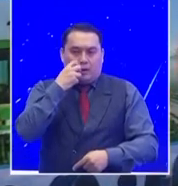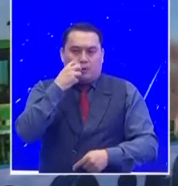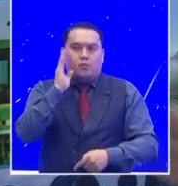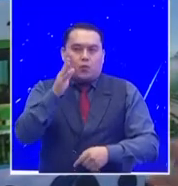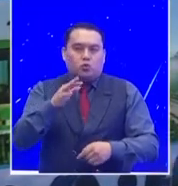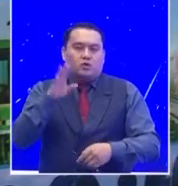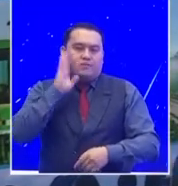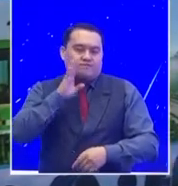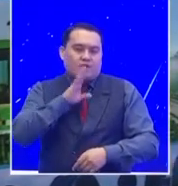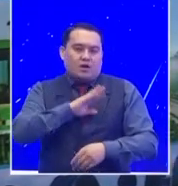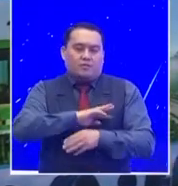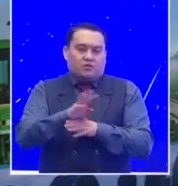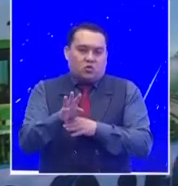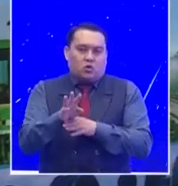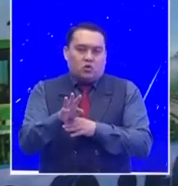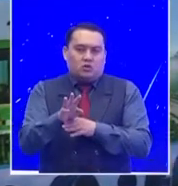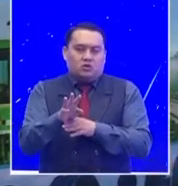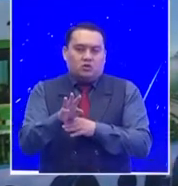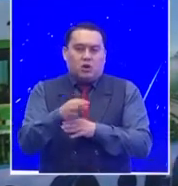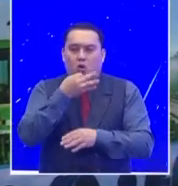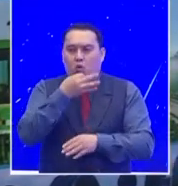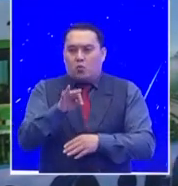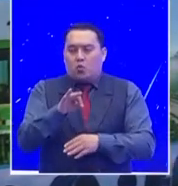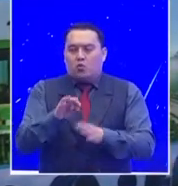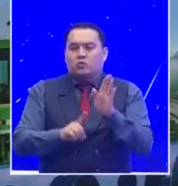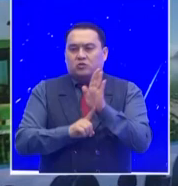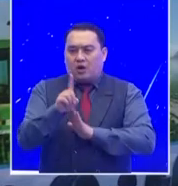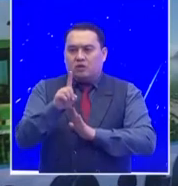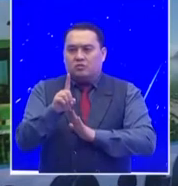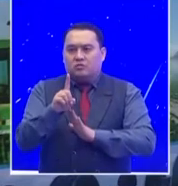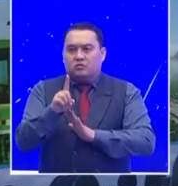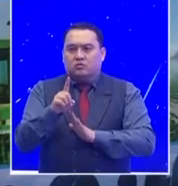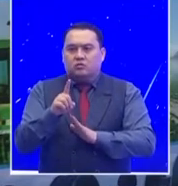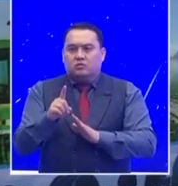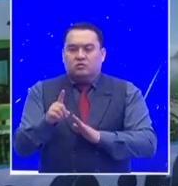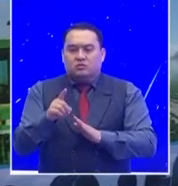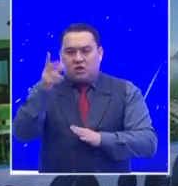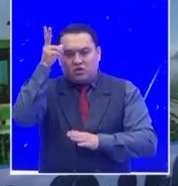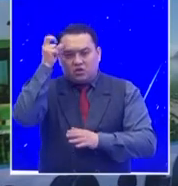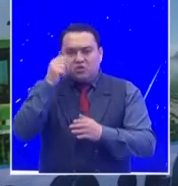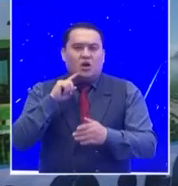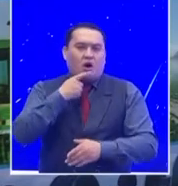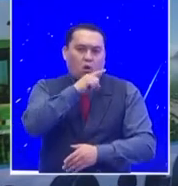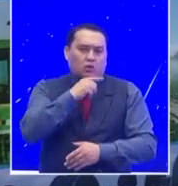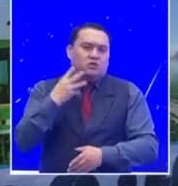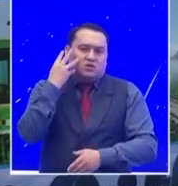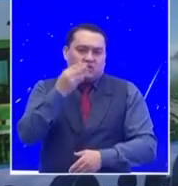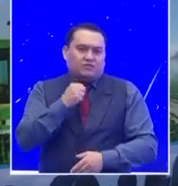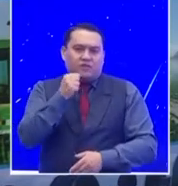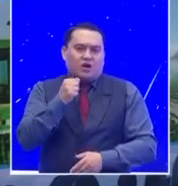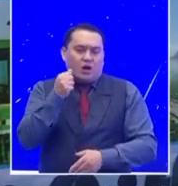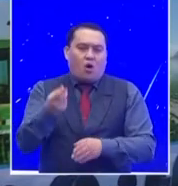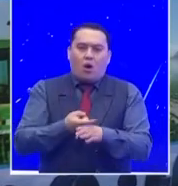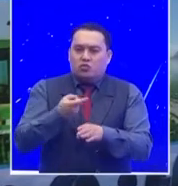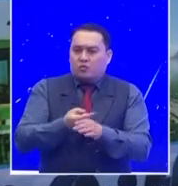будут поливать, начиная любые культуры, начиная там от зерновых, кукуруза, сахарная свекла,